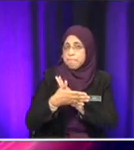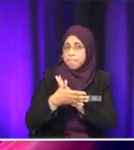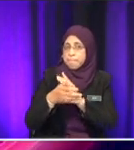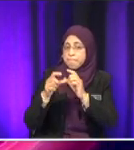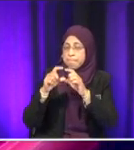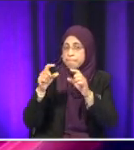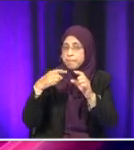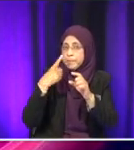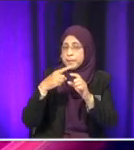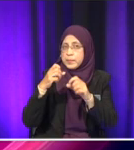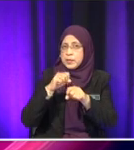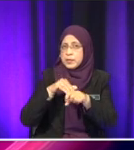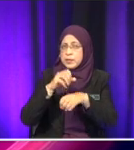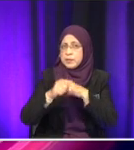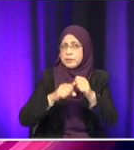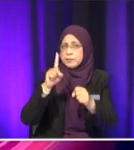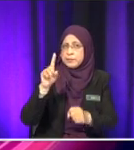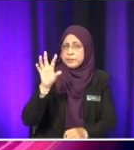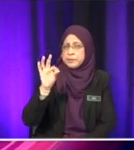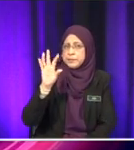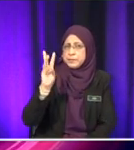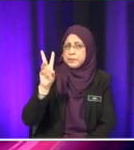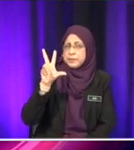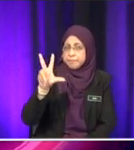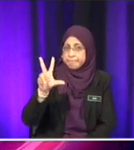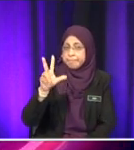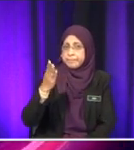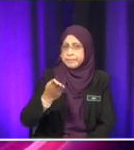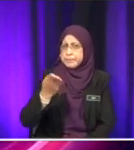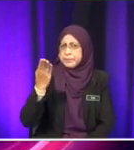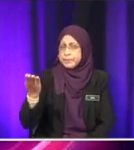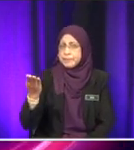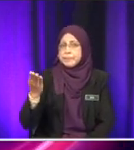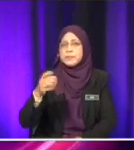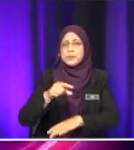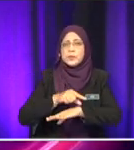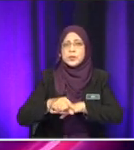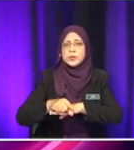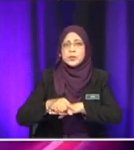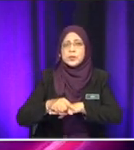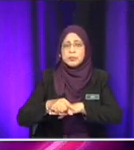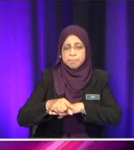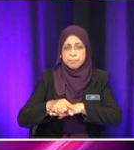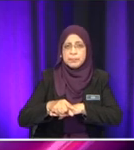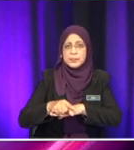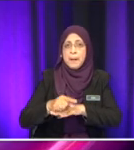pada tahun 1993 bahan yang digunakan untuk menghasilkan kaca ini ialah